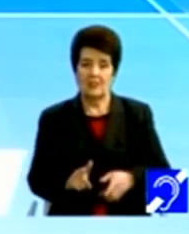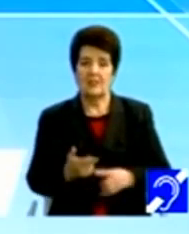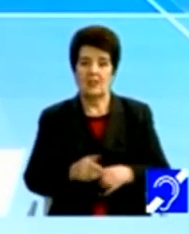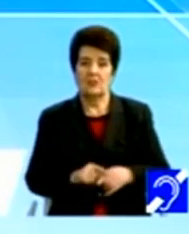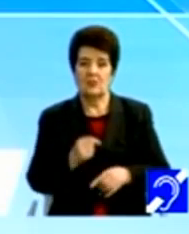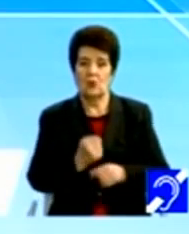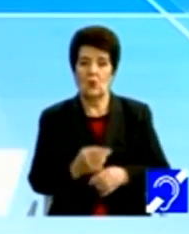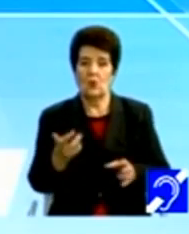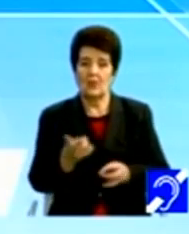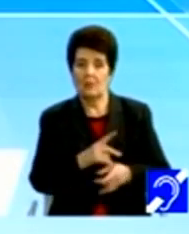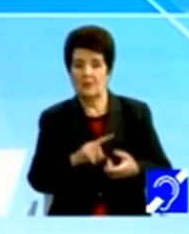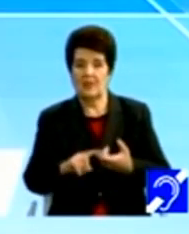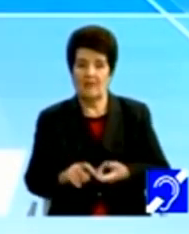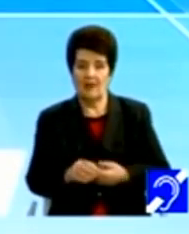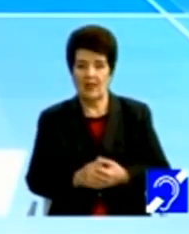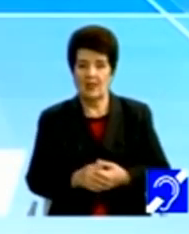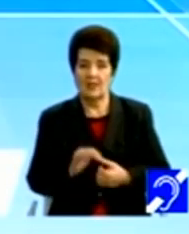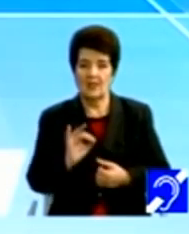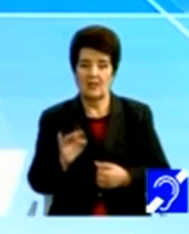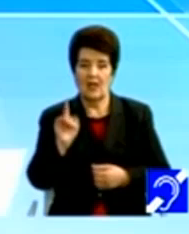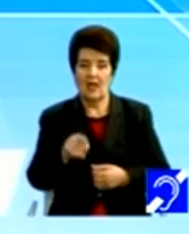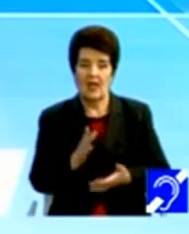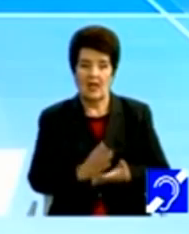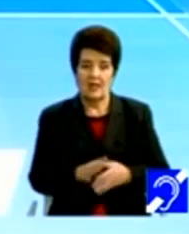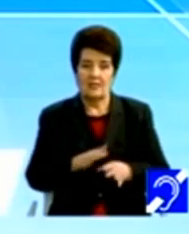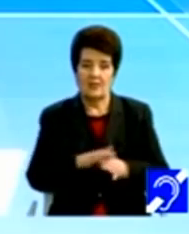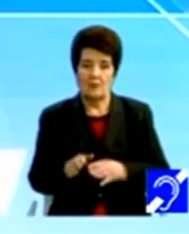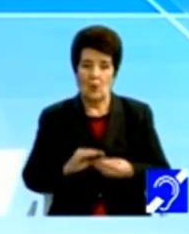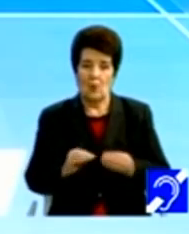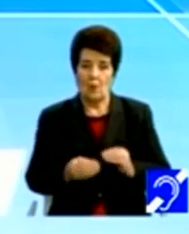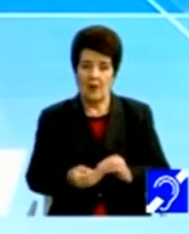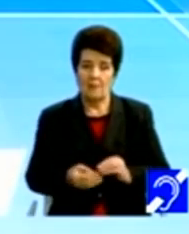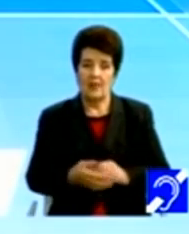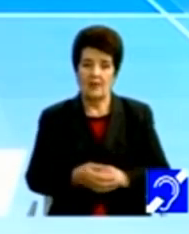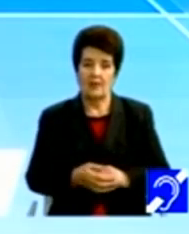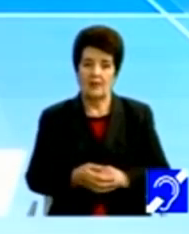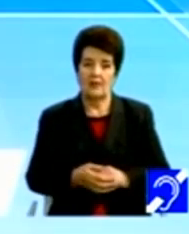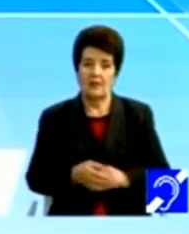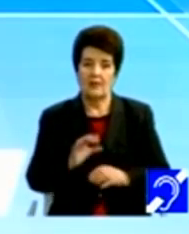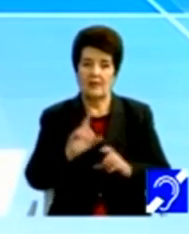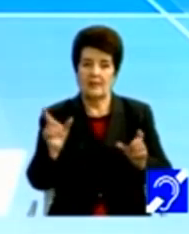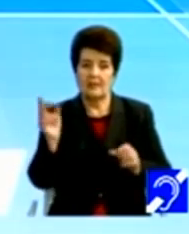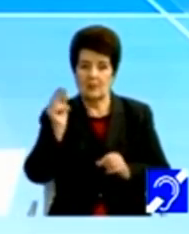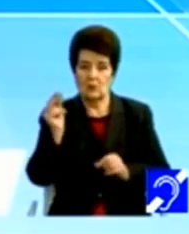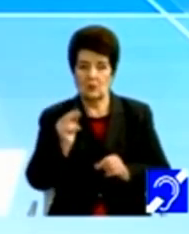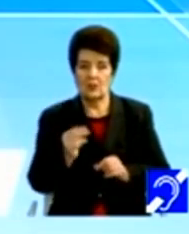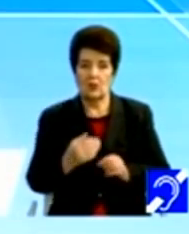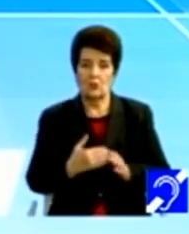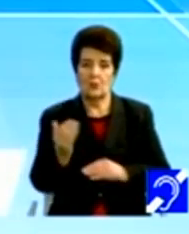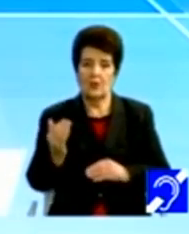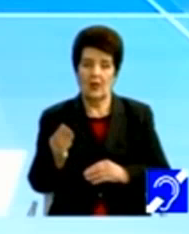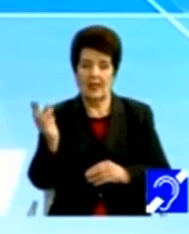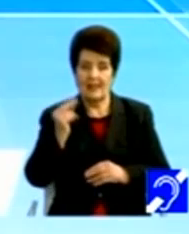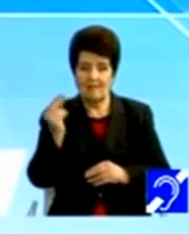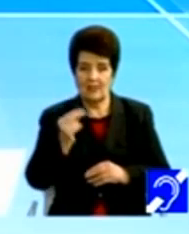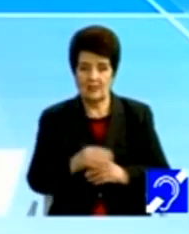lucru trebuie să reflecte și în felul în care este abordată această problemă în instituțiile superioare de